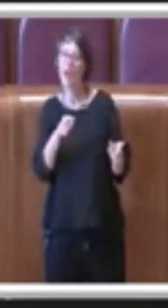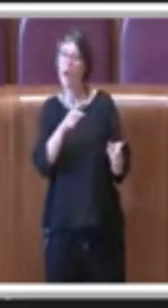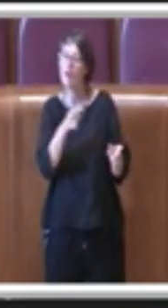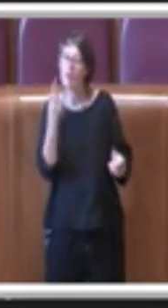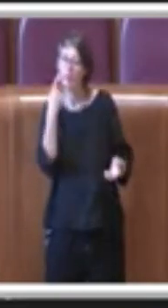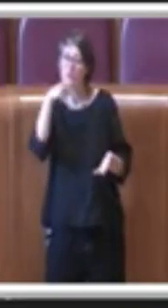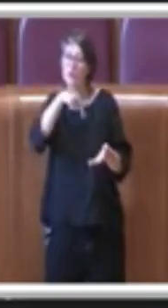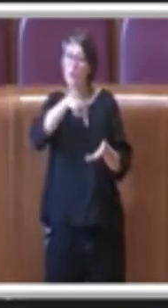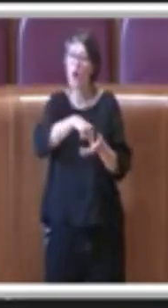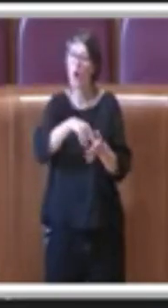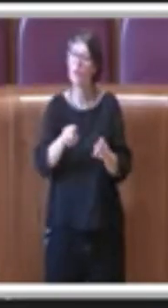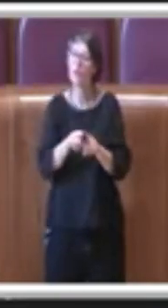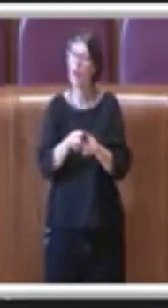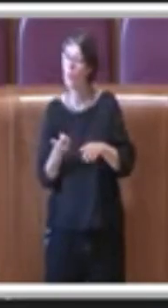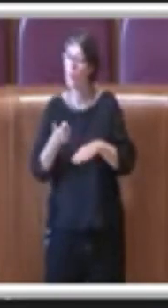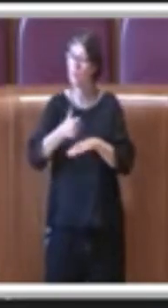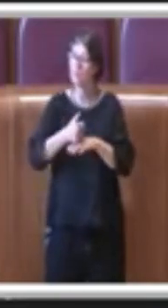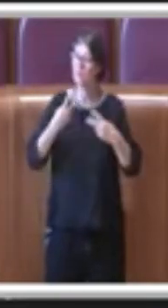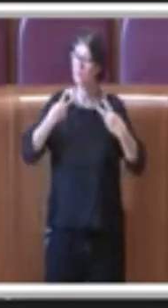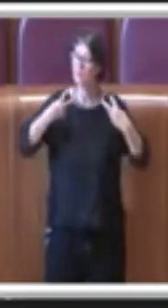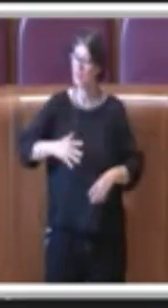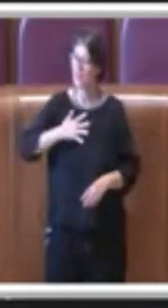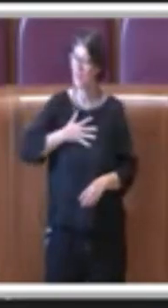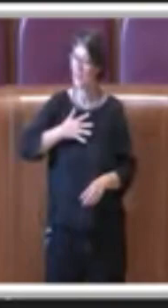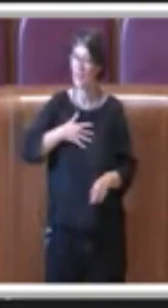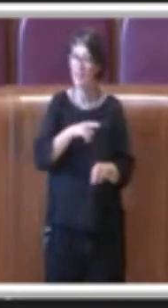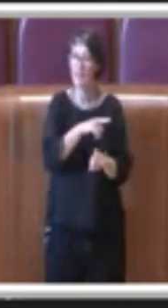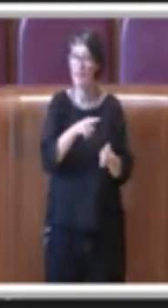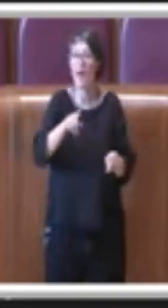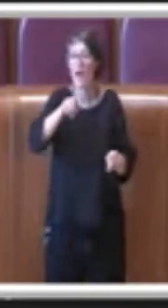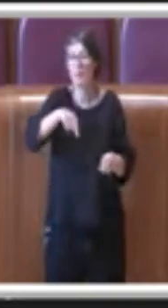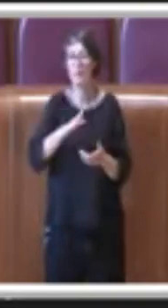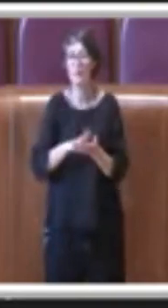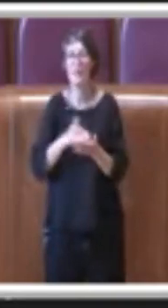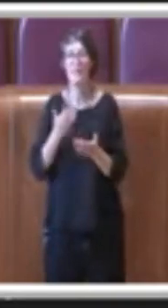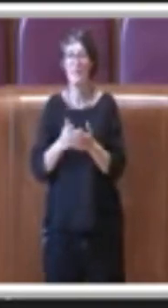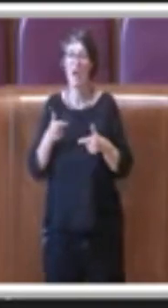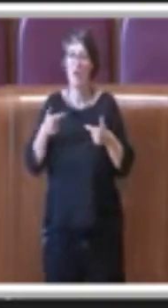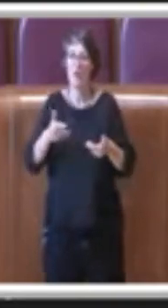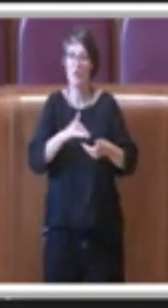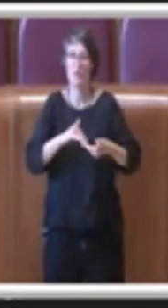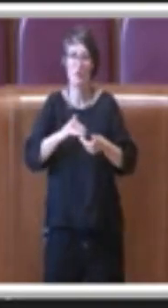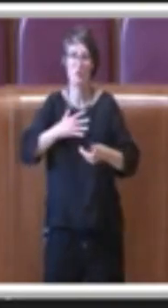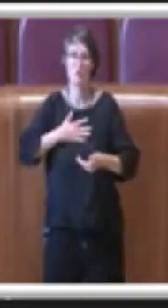protagonista della propria vita e quindi anche un valore aggiunto per la nostra società. Grazie Presidente.